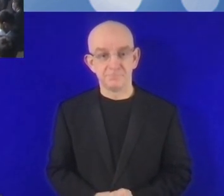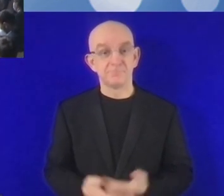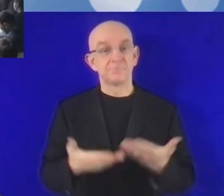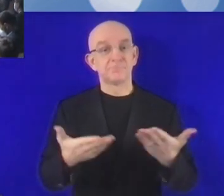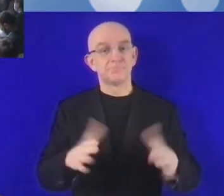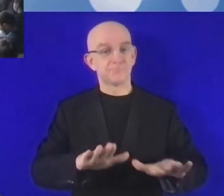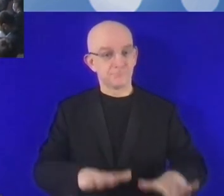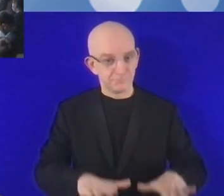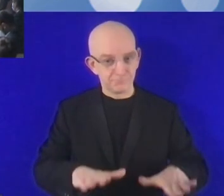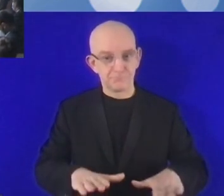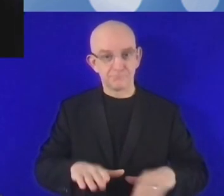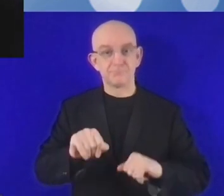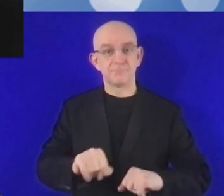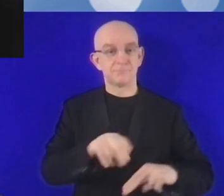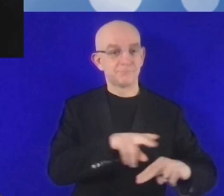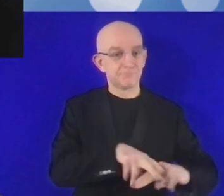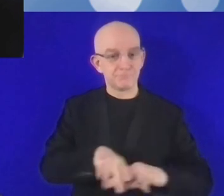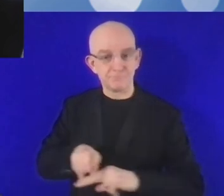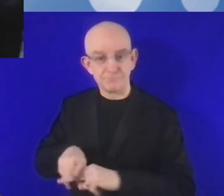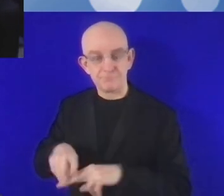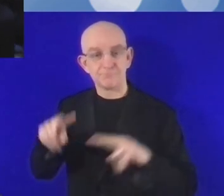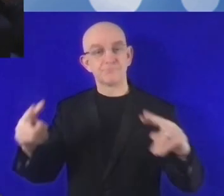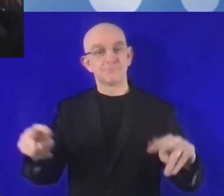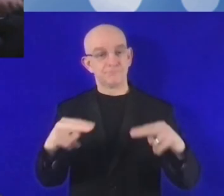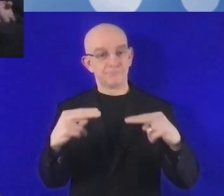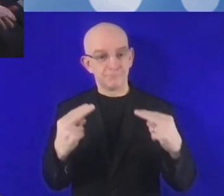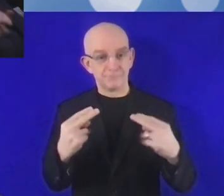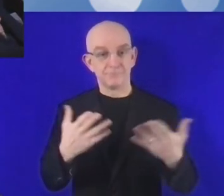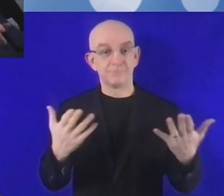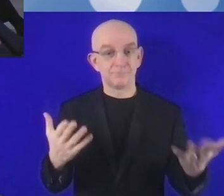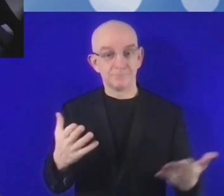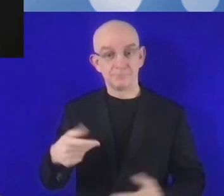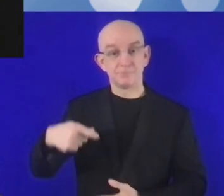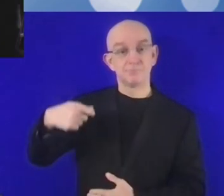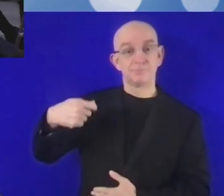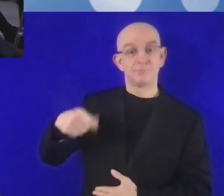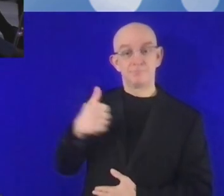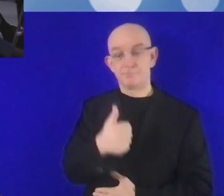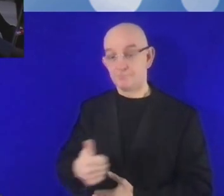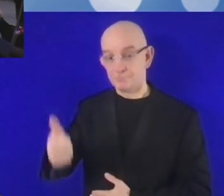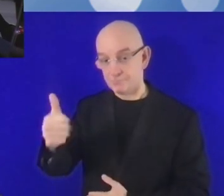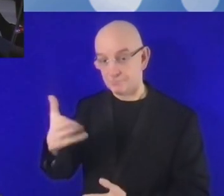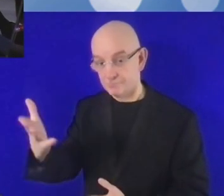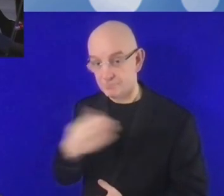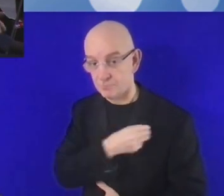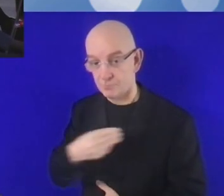请就位，谢谢。波兰共和国总理马特乌斯·莫拉维茨基先生。